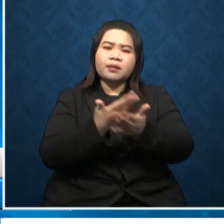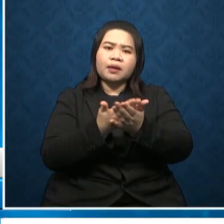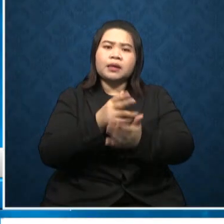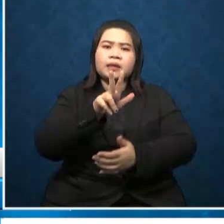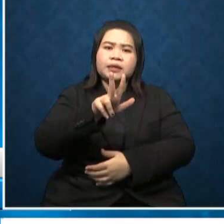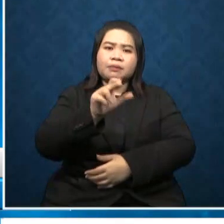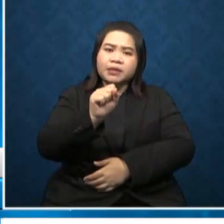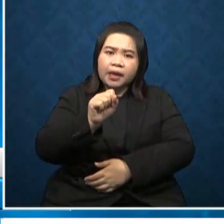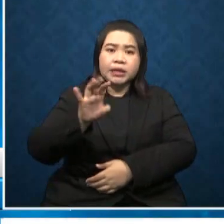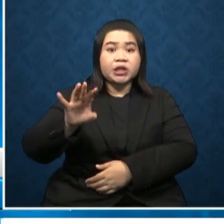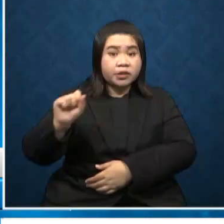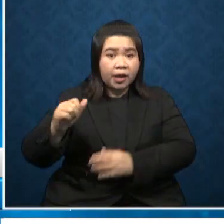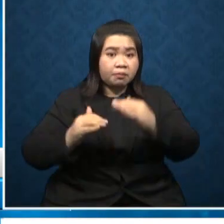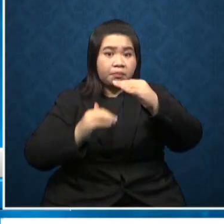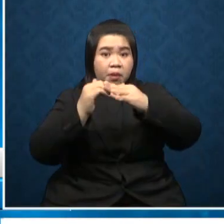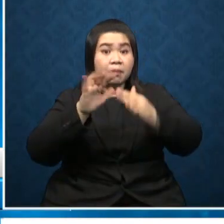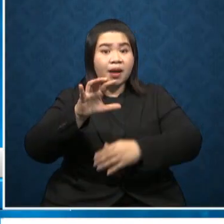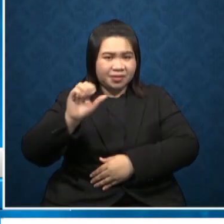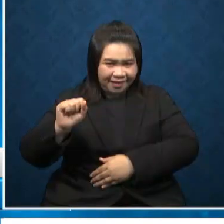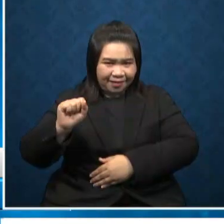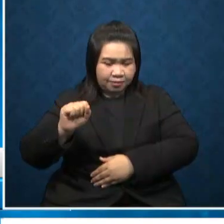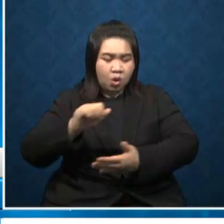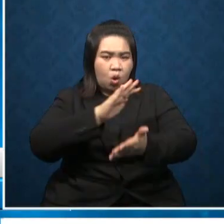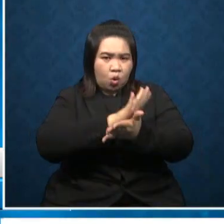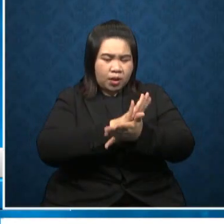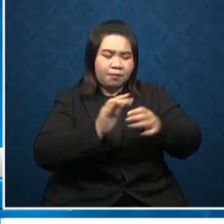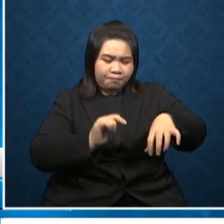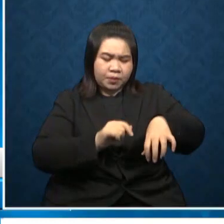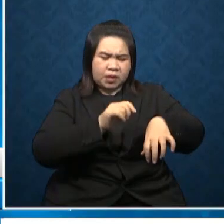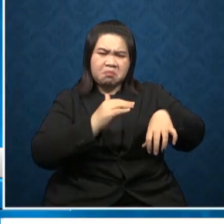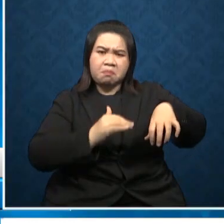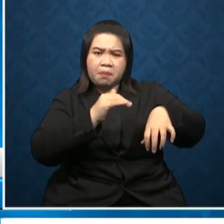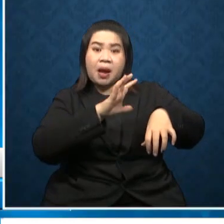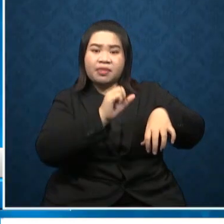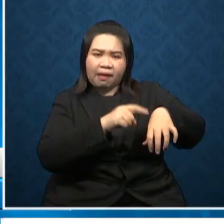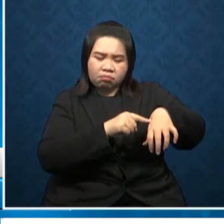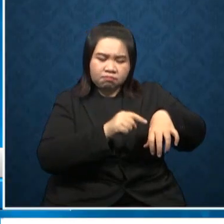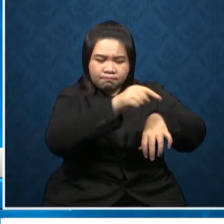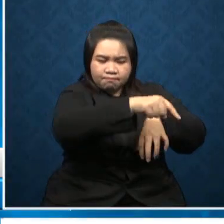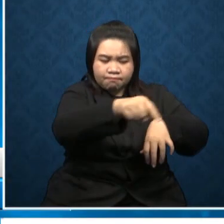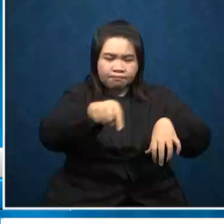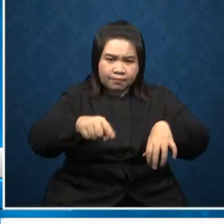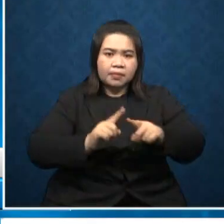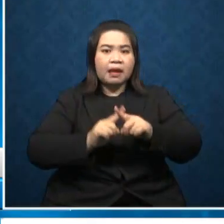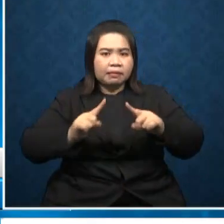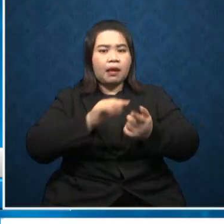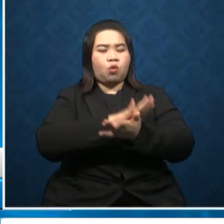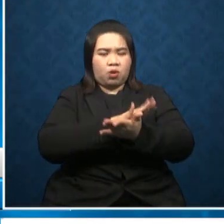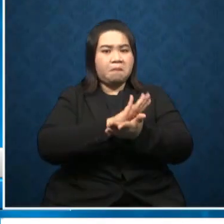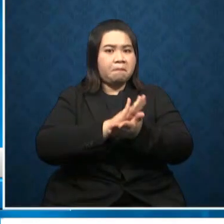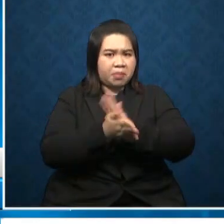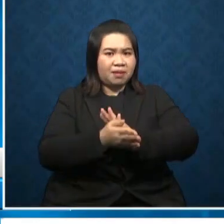นะครับไม่เกิน 5แสนบาทต่อโรงเรียนแต่ว่ามันสามารถสร้างความเปลี่ยนแปลงที่